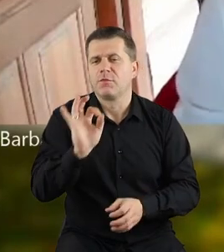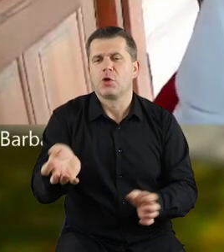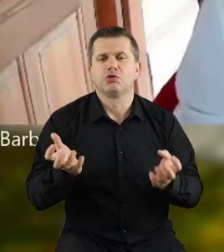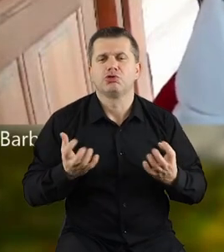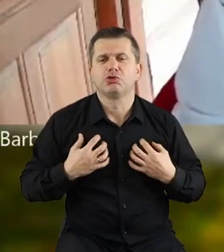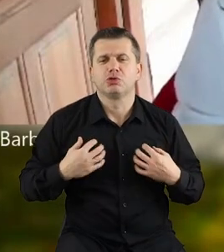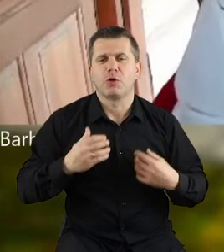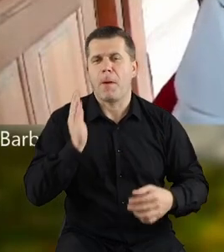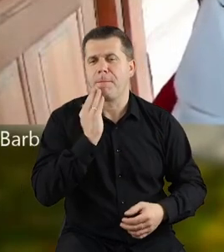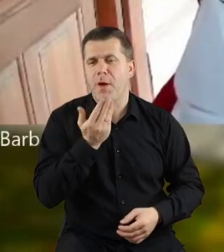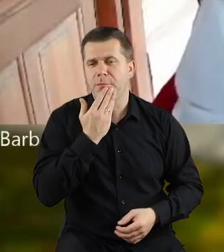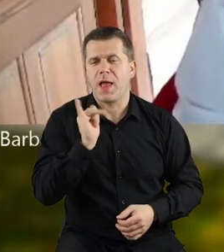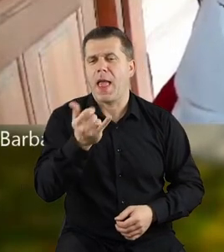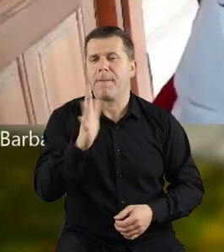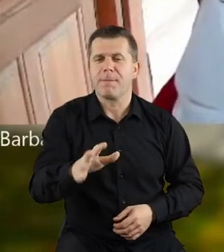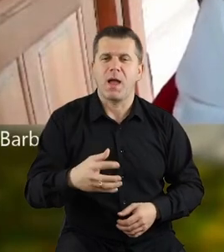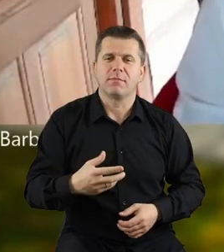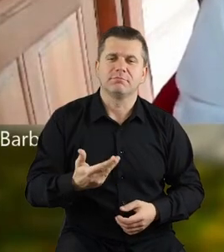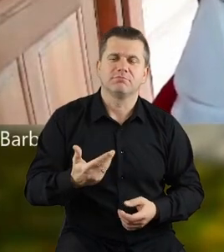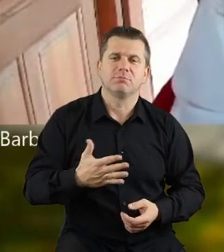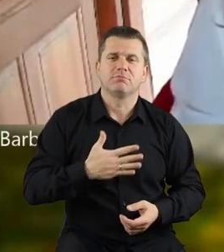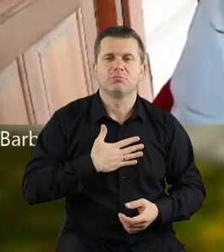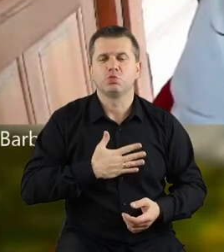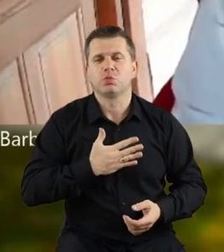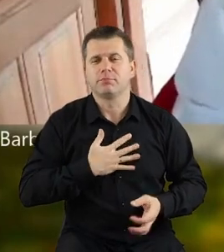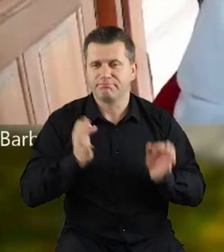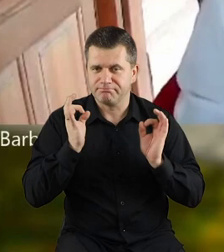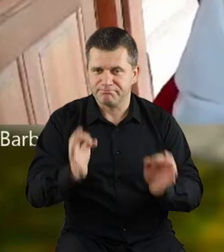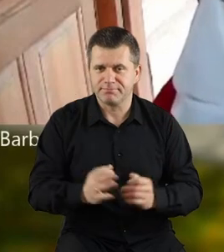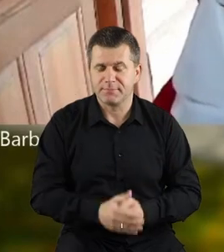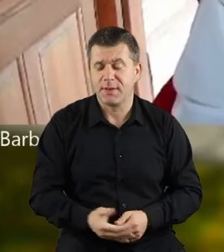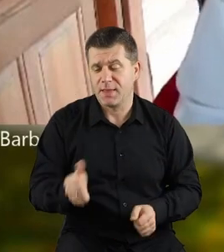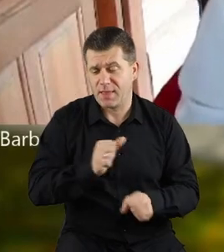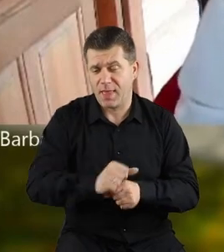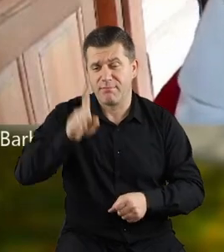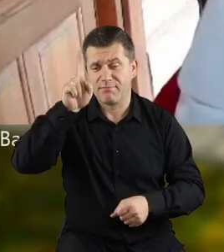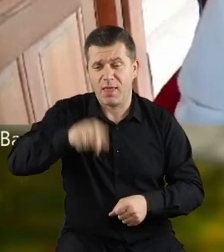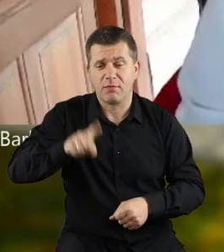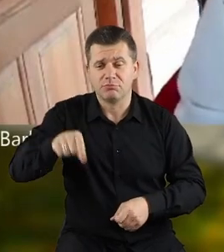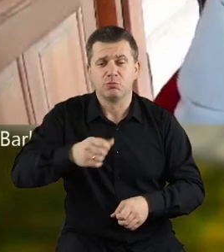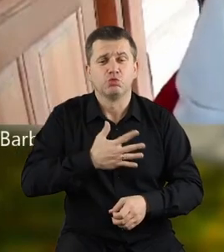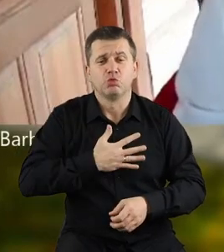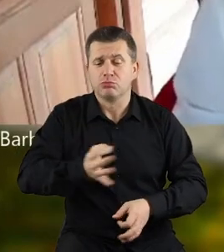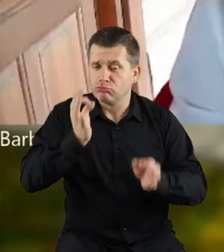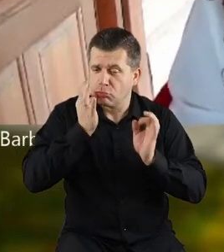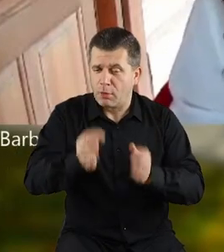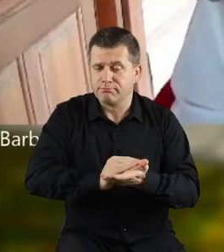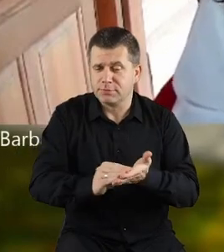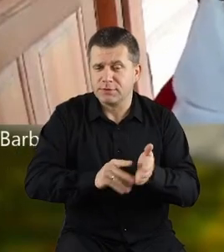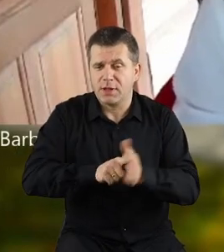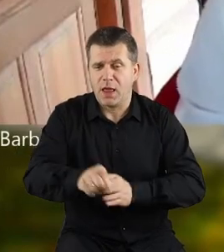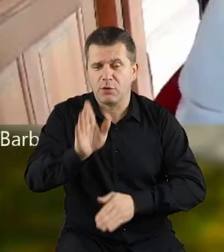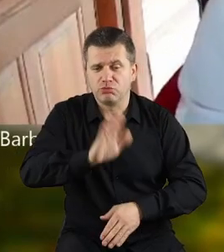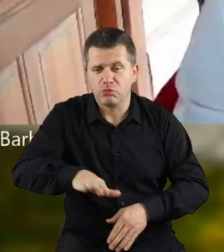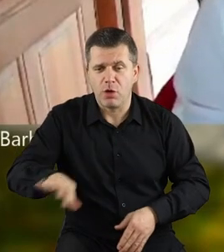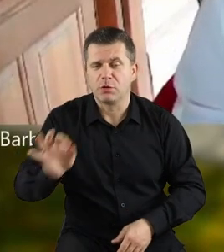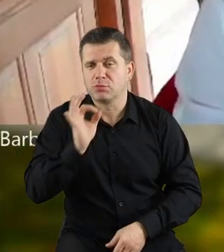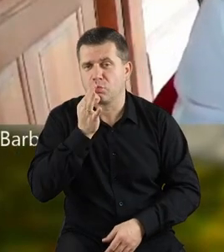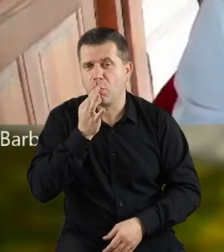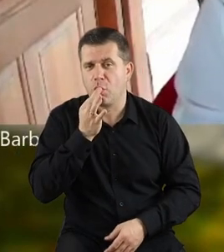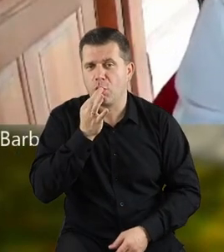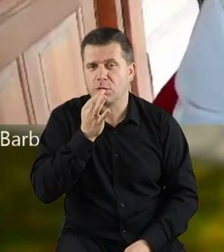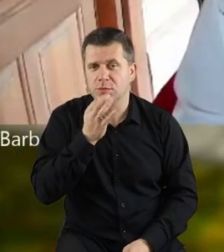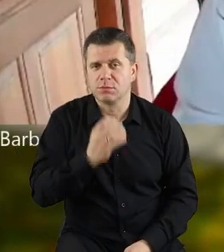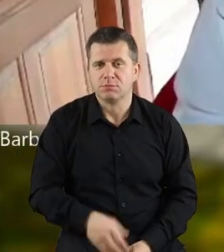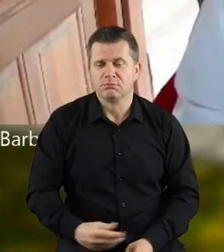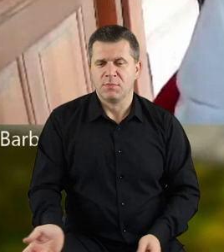tego życiowego popołudnia i nastroju. Bywają takie miesiące, że doskonale pisze mi się dla dzieci i młodzieży.